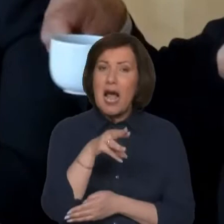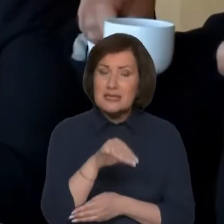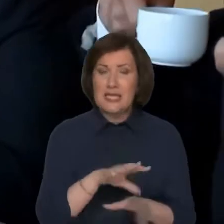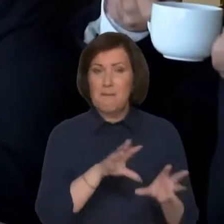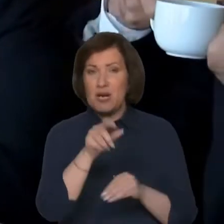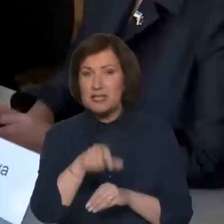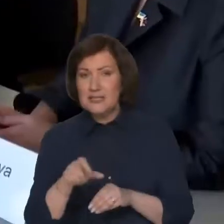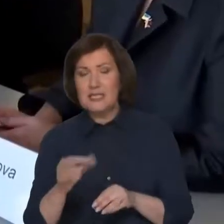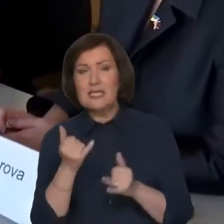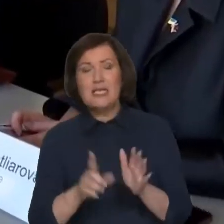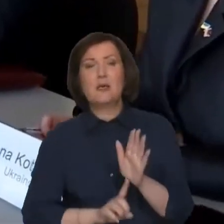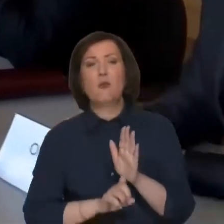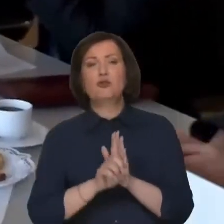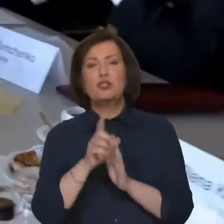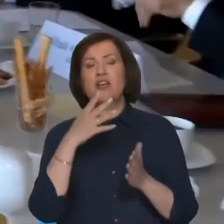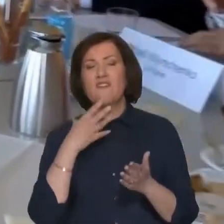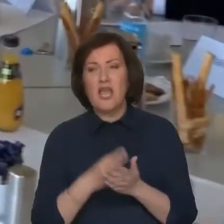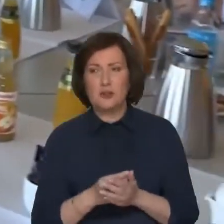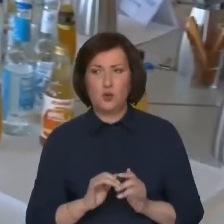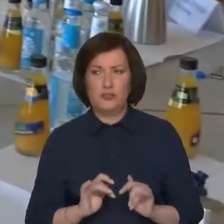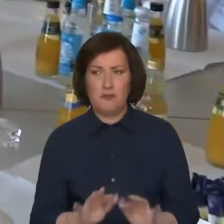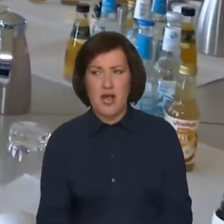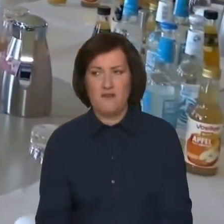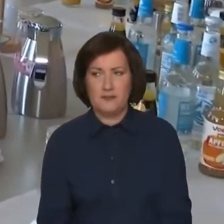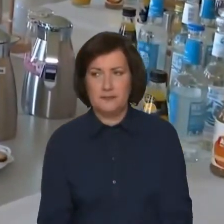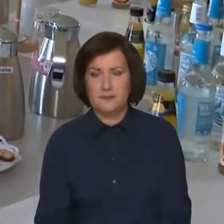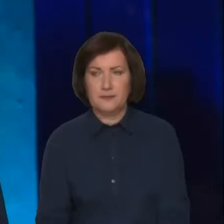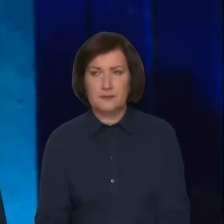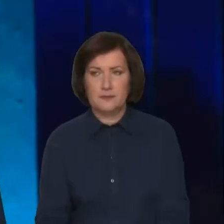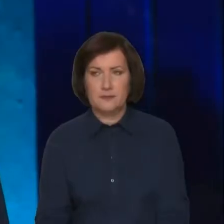переселенцям для започаткування власної справи.